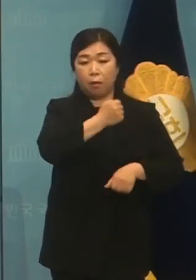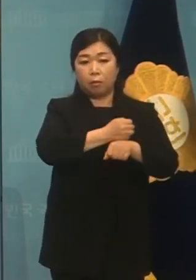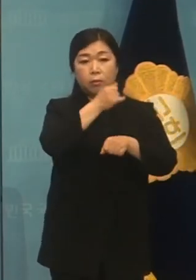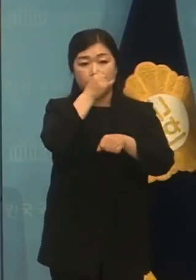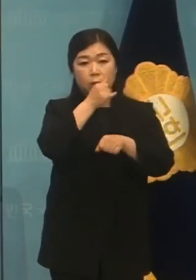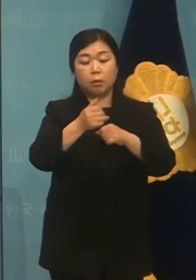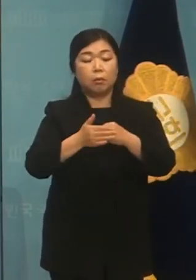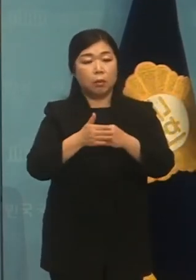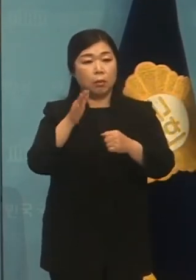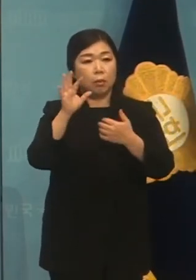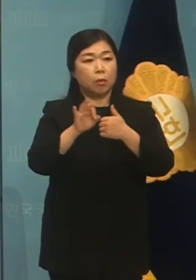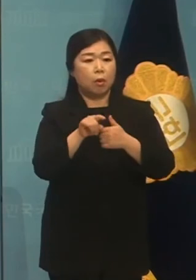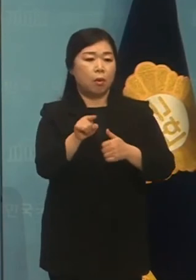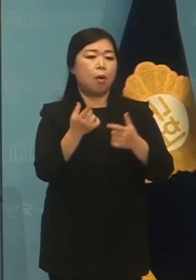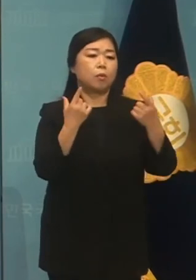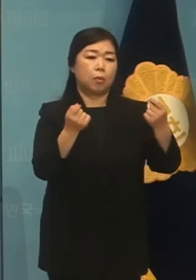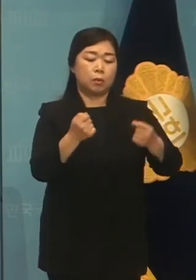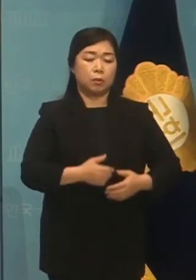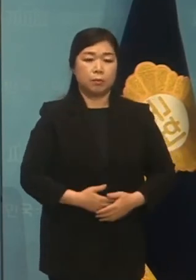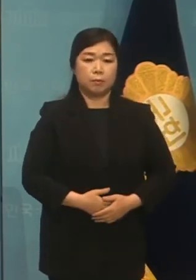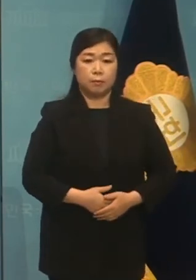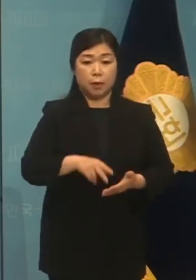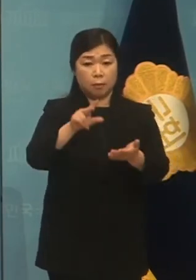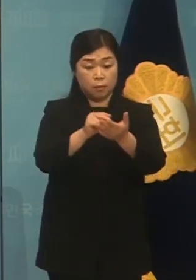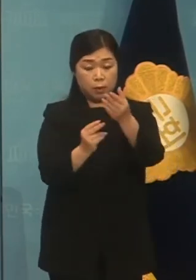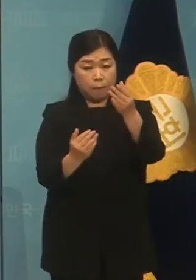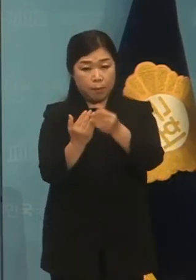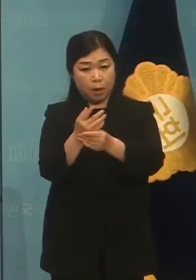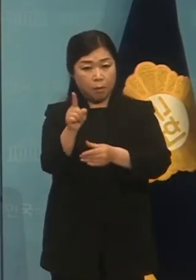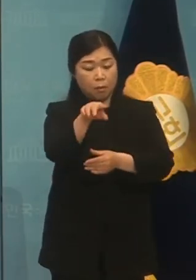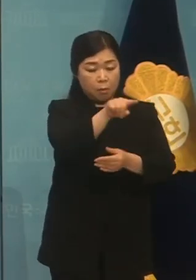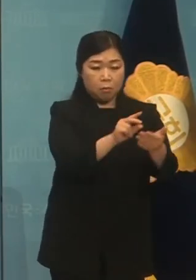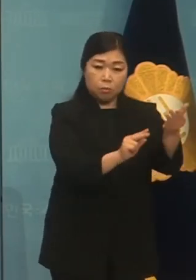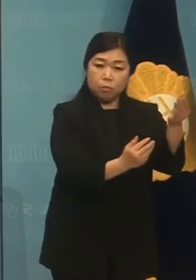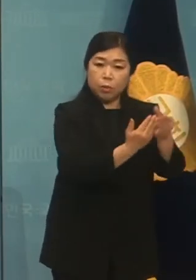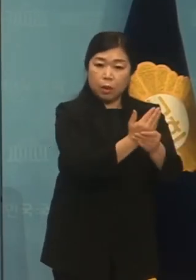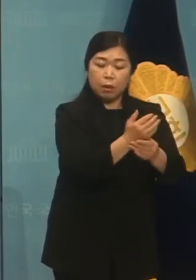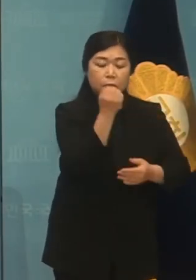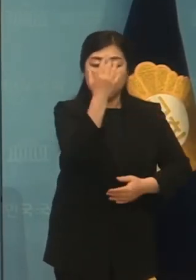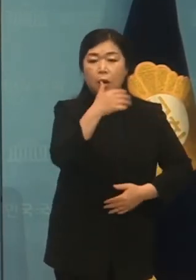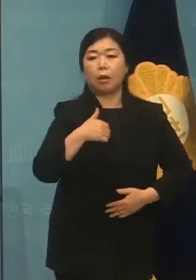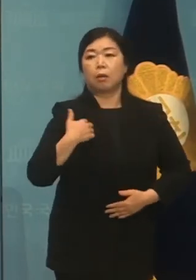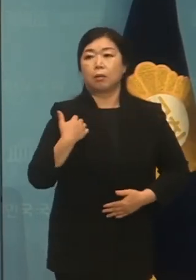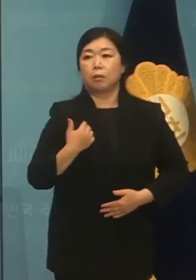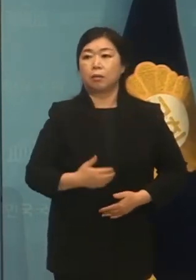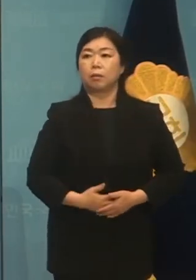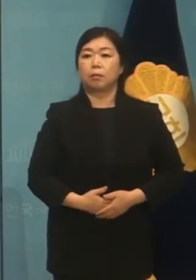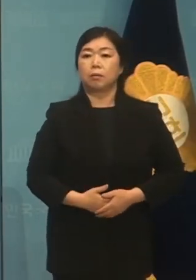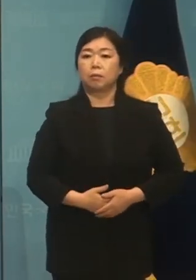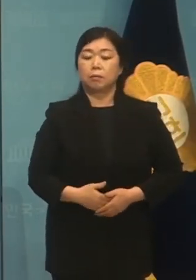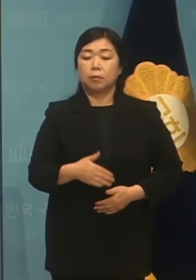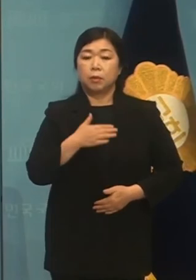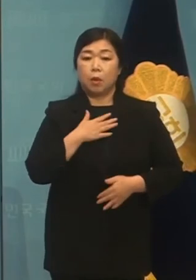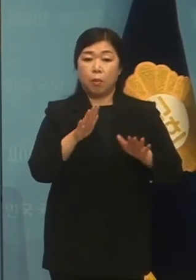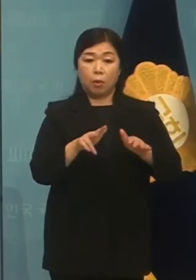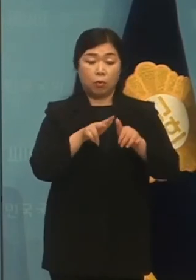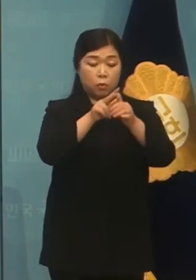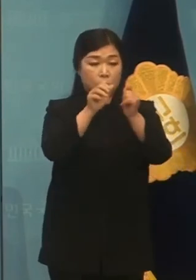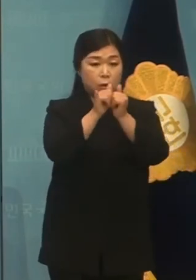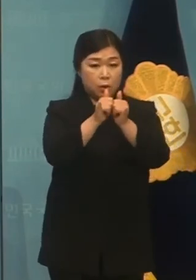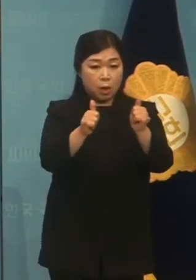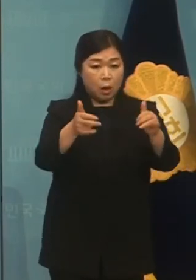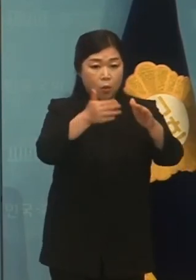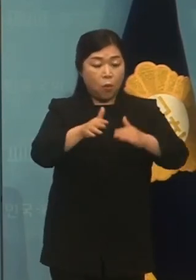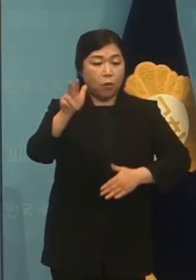이렇게 되다 보니까 거기서도 마찬가지로 이런 일이 언제 어디서 터질지 모르는 상황이 됩니다. 제가 이번에